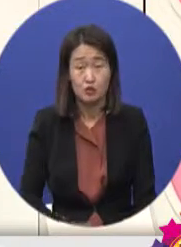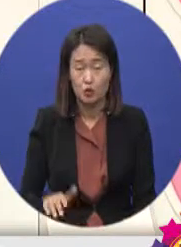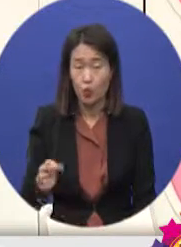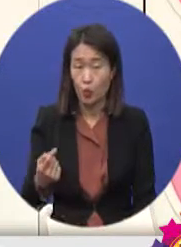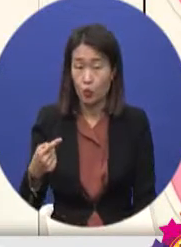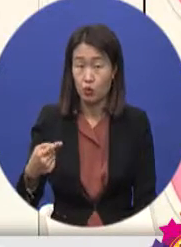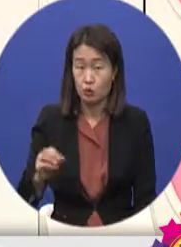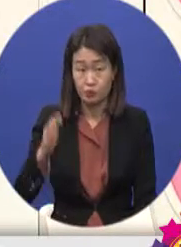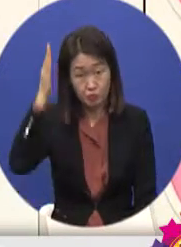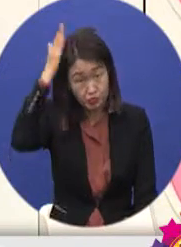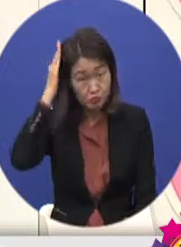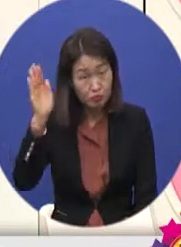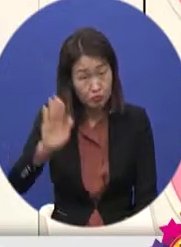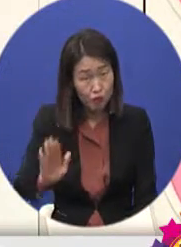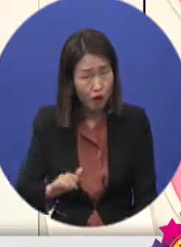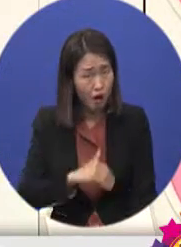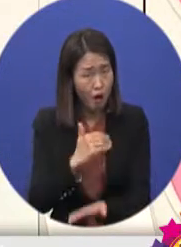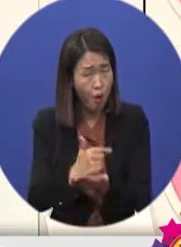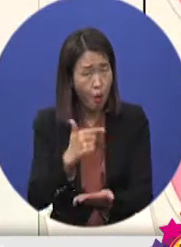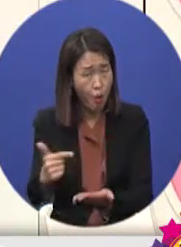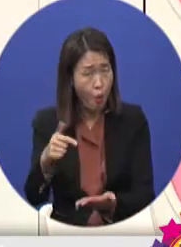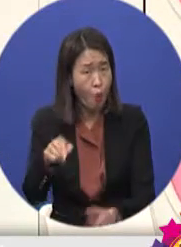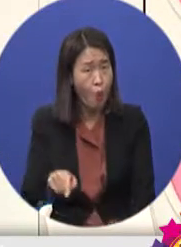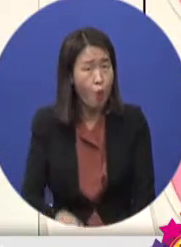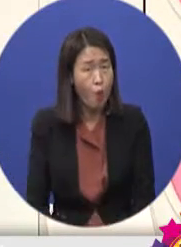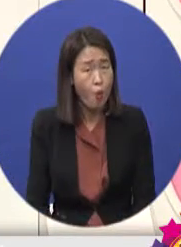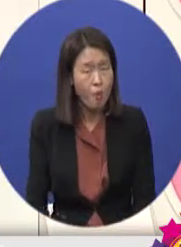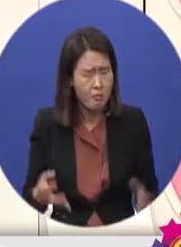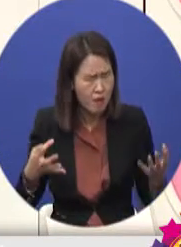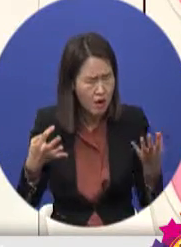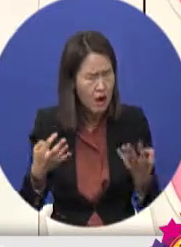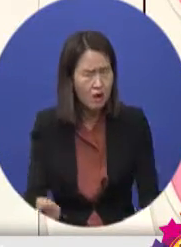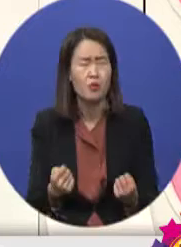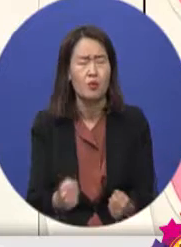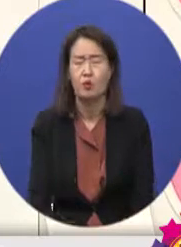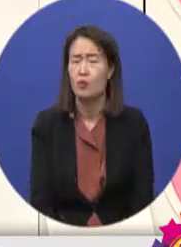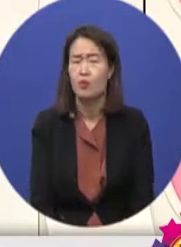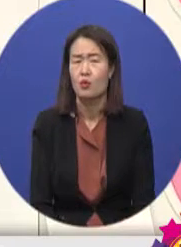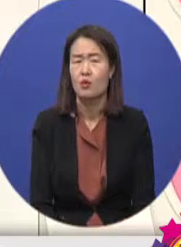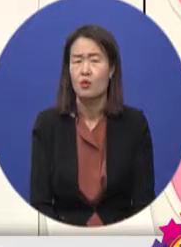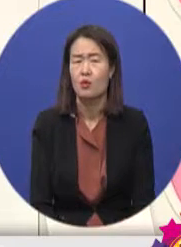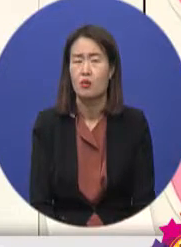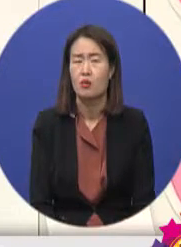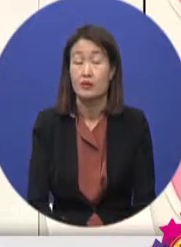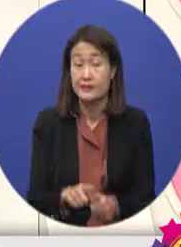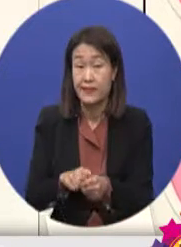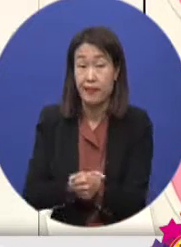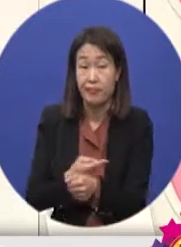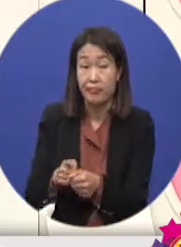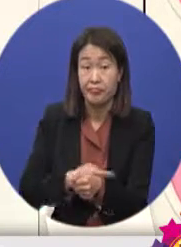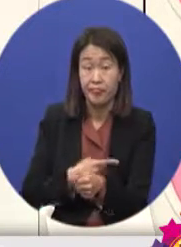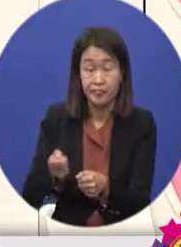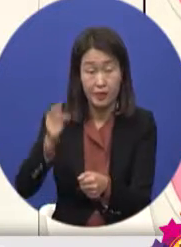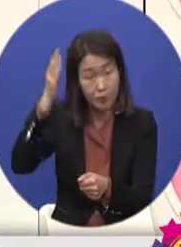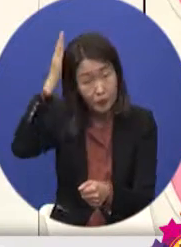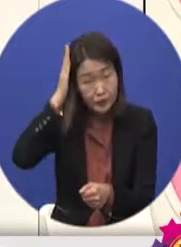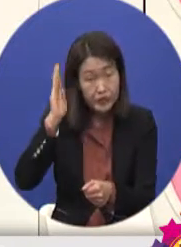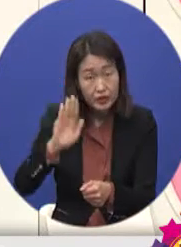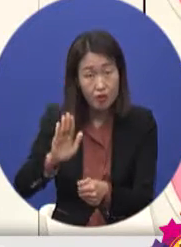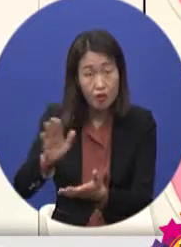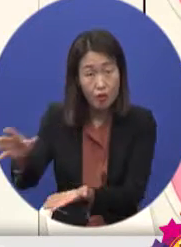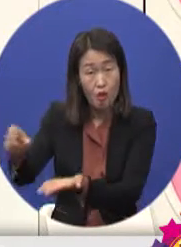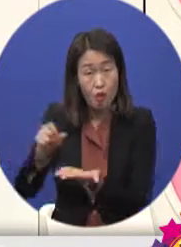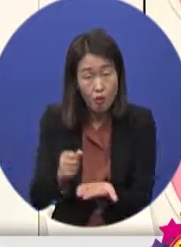고흥에도 미역을 해요? 예, 미역 많이 나와요. 완도에서도 아, 많이 나오지만. 저기 뭐예요? 자연산을 뭐 이렇게 해다가 말리는